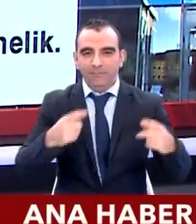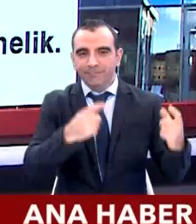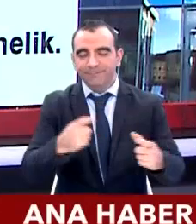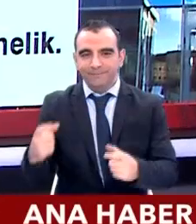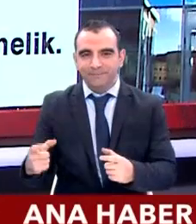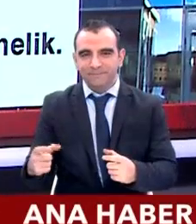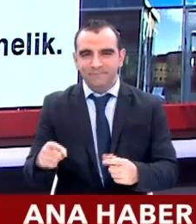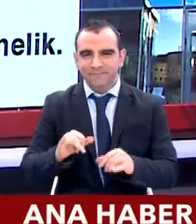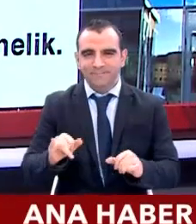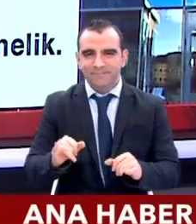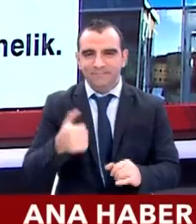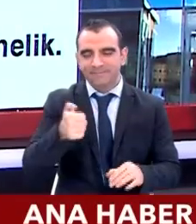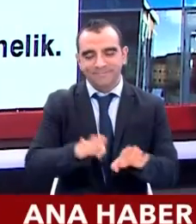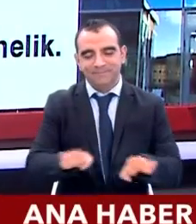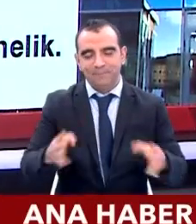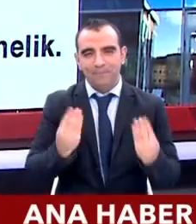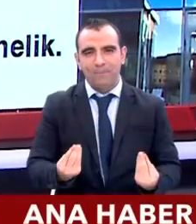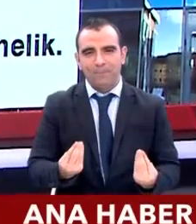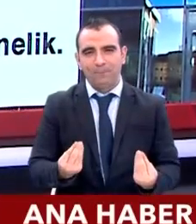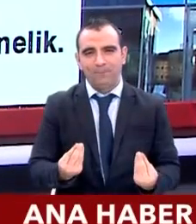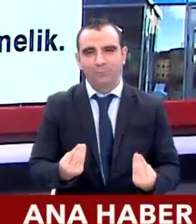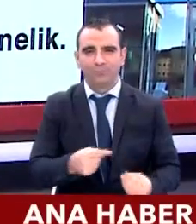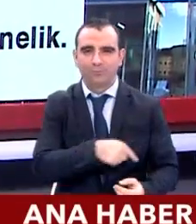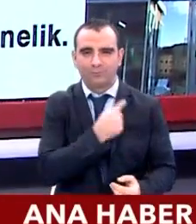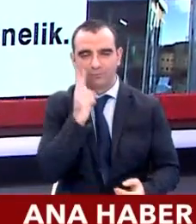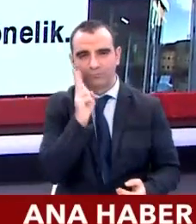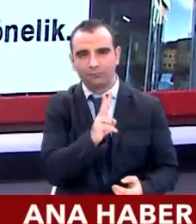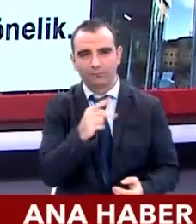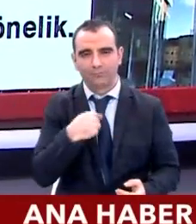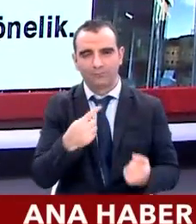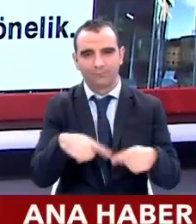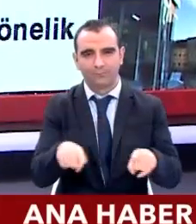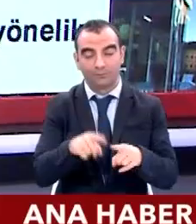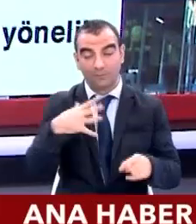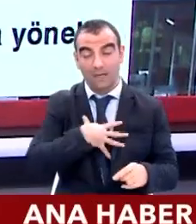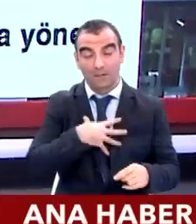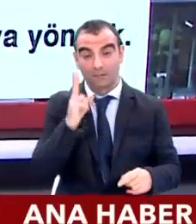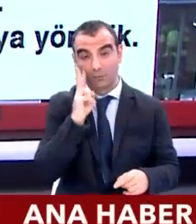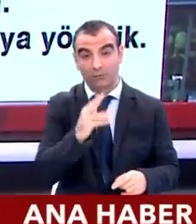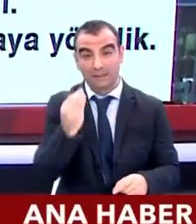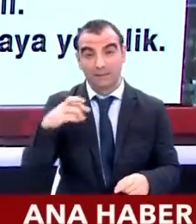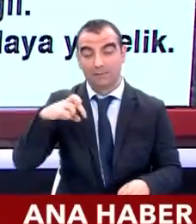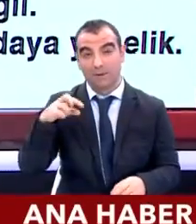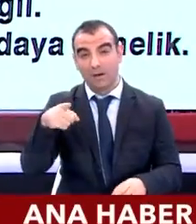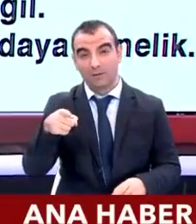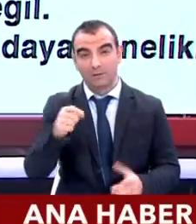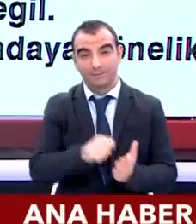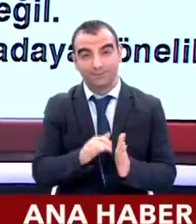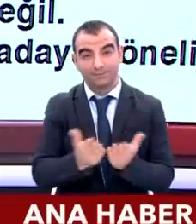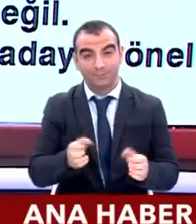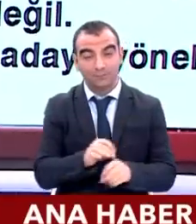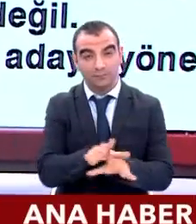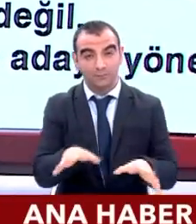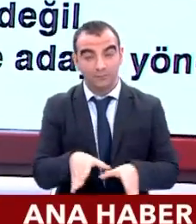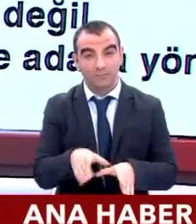Aslında 6'lı masa olduğu da Aşıklar Ama iyi Parti resmi açıklaması Bu Kılıçdaroğlu